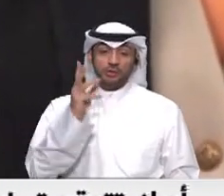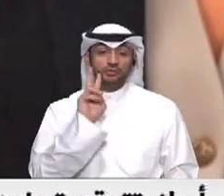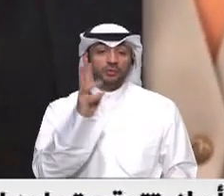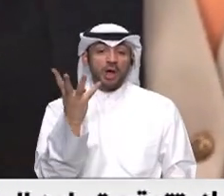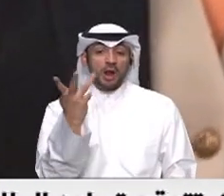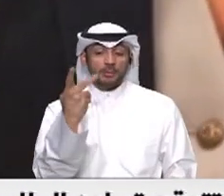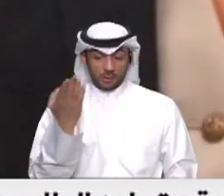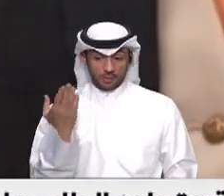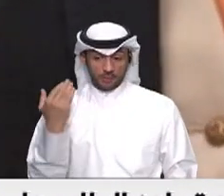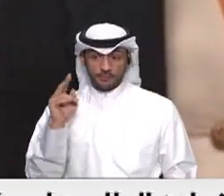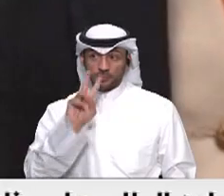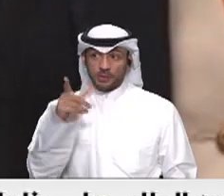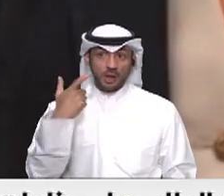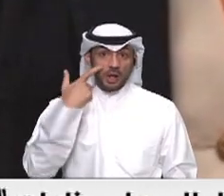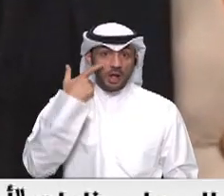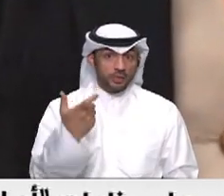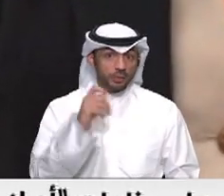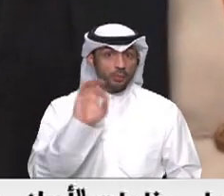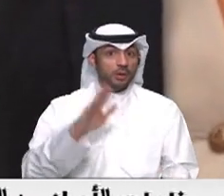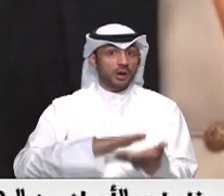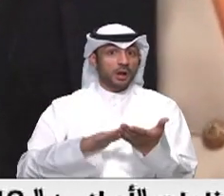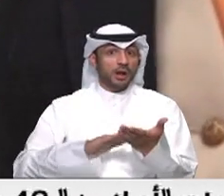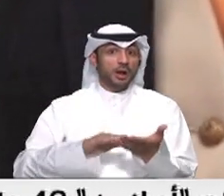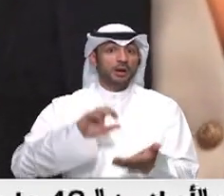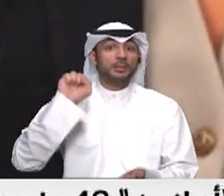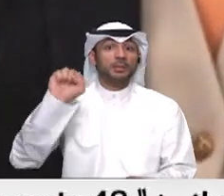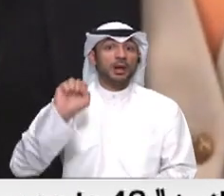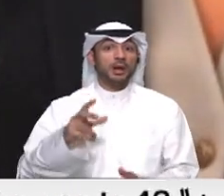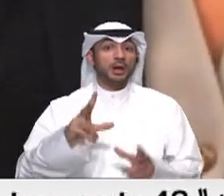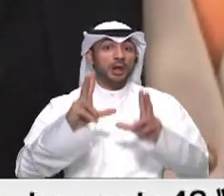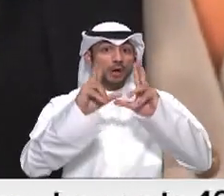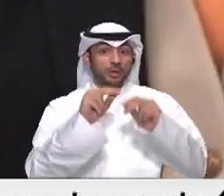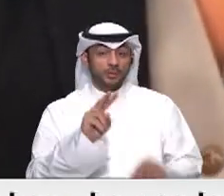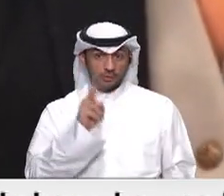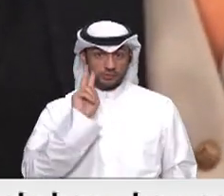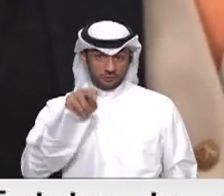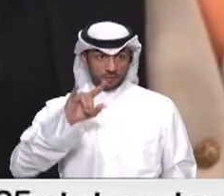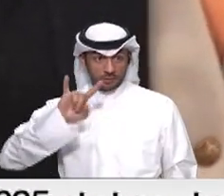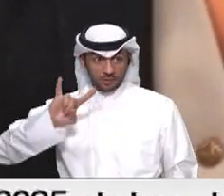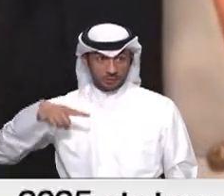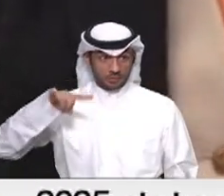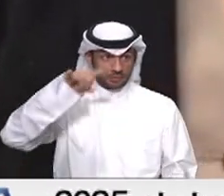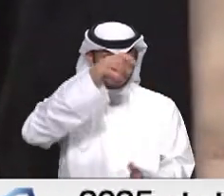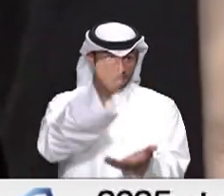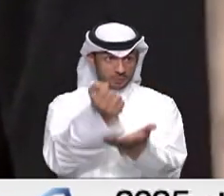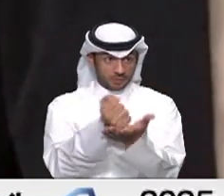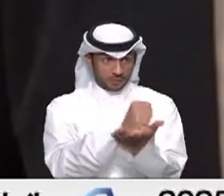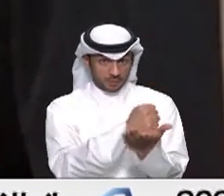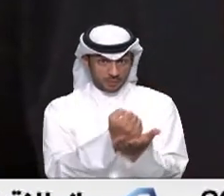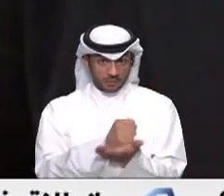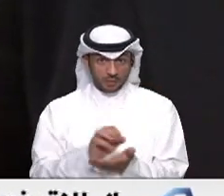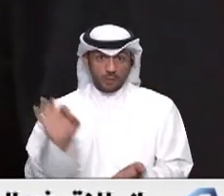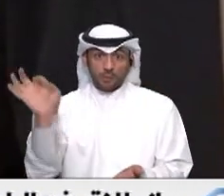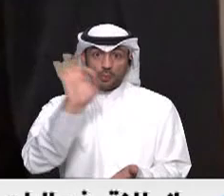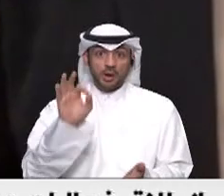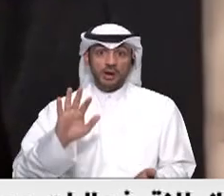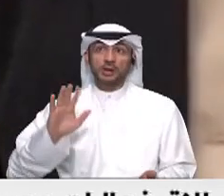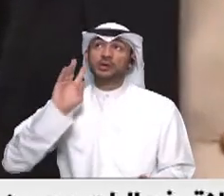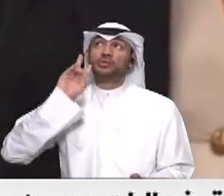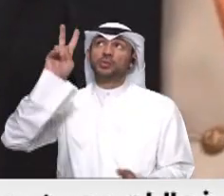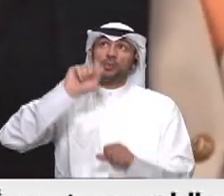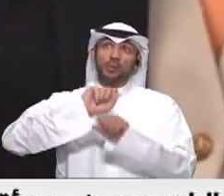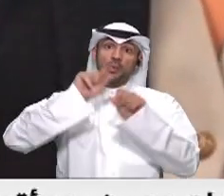على بيروت، اليوم عادت المسيرات إلى الأجواء وحلقت المسيرات المسيرات فوق سماء بيروت